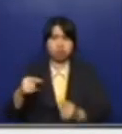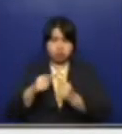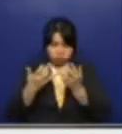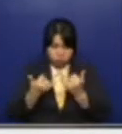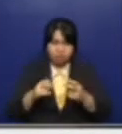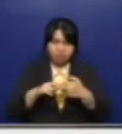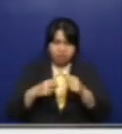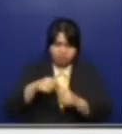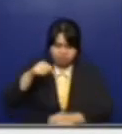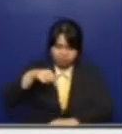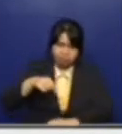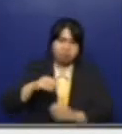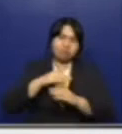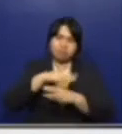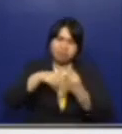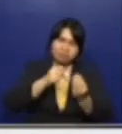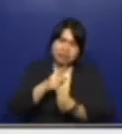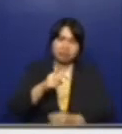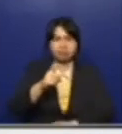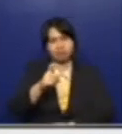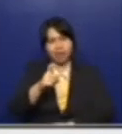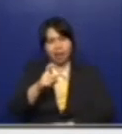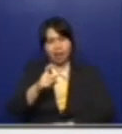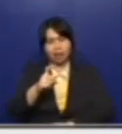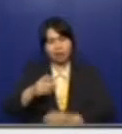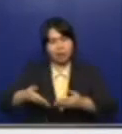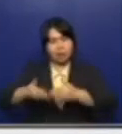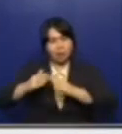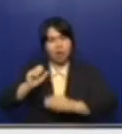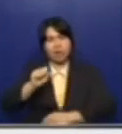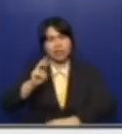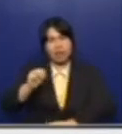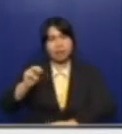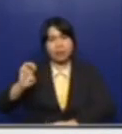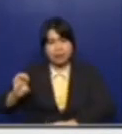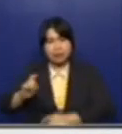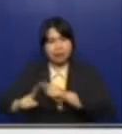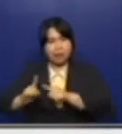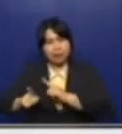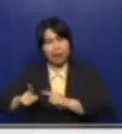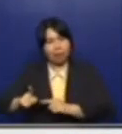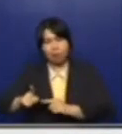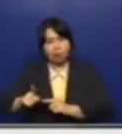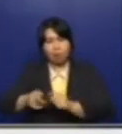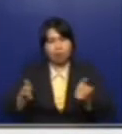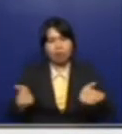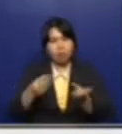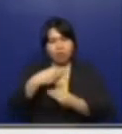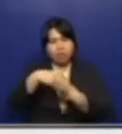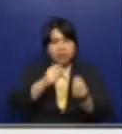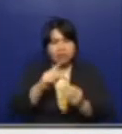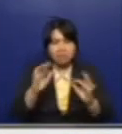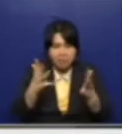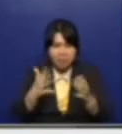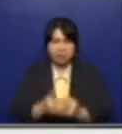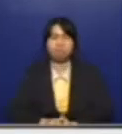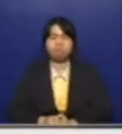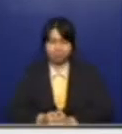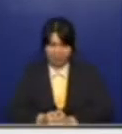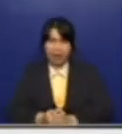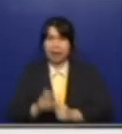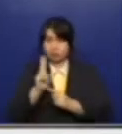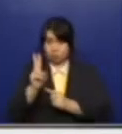บบนี้ด้านเศรษฐกิจ SME จะไม่ได้รับประโยชน์จากการกระตุ้นตัวนี้ประเด็นที่2